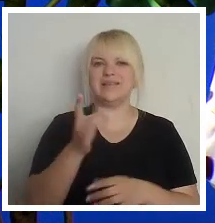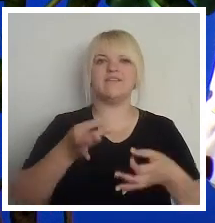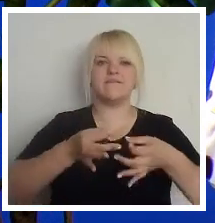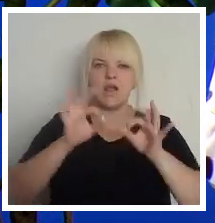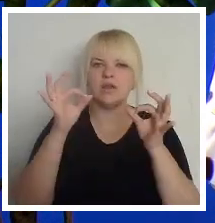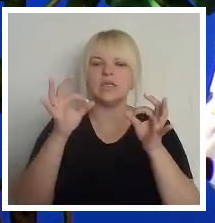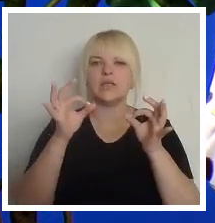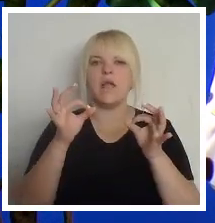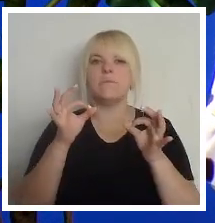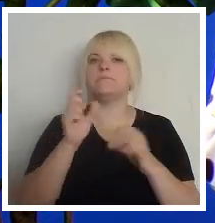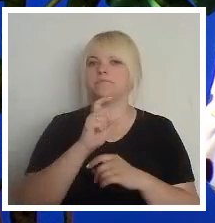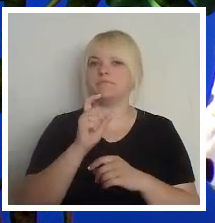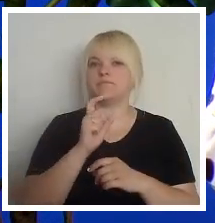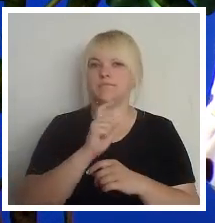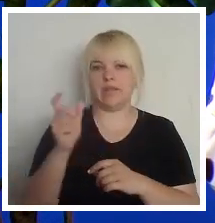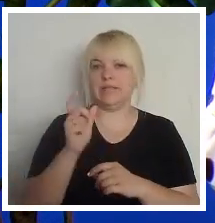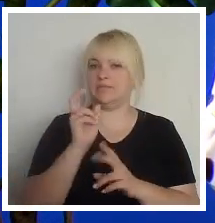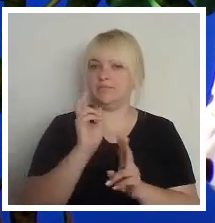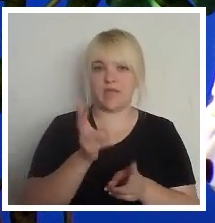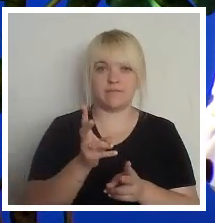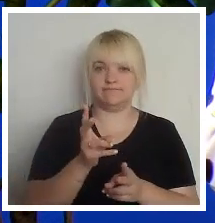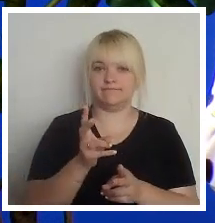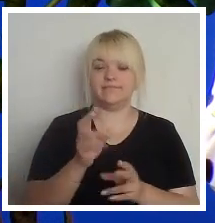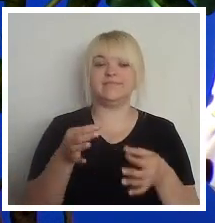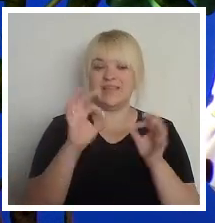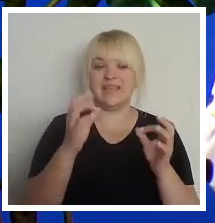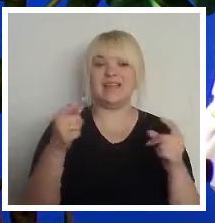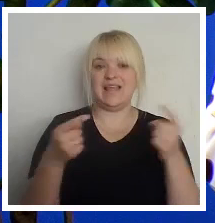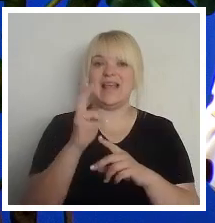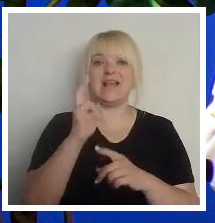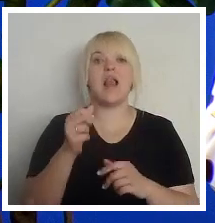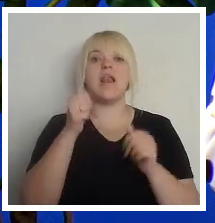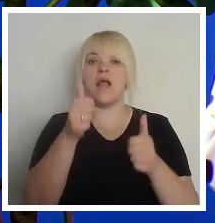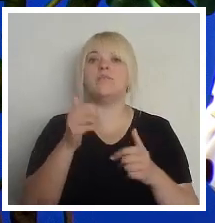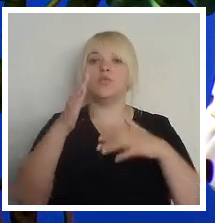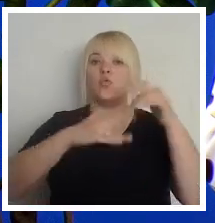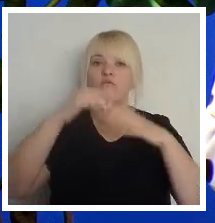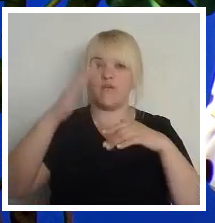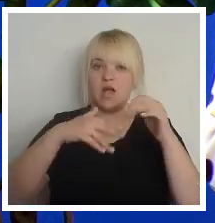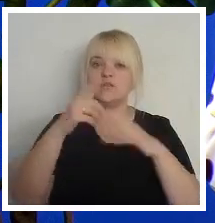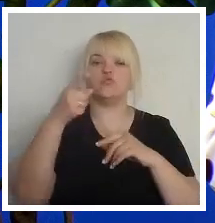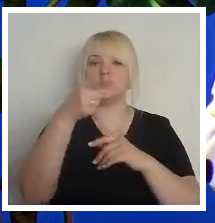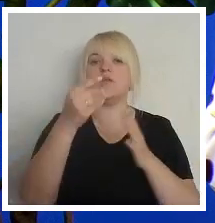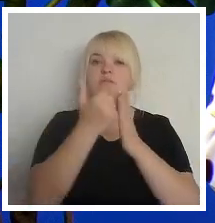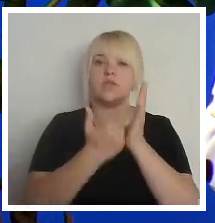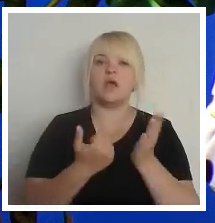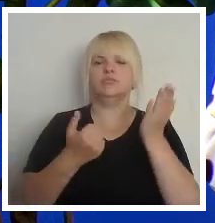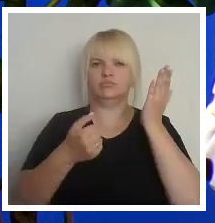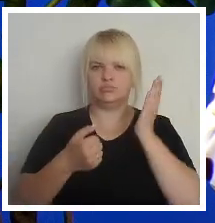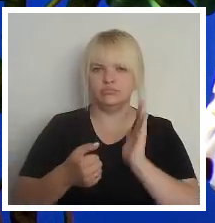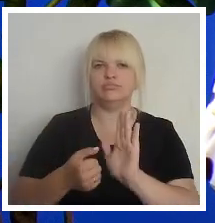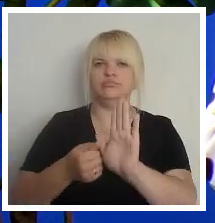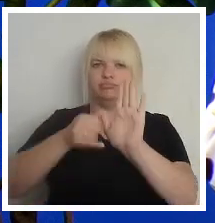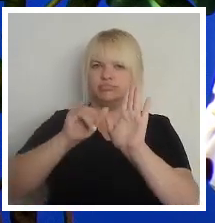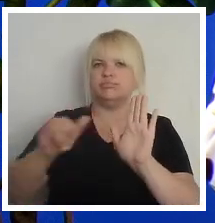svarīgais moments ir viens, kā un cik labi, cik kvalitatīvi šo saturu pasniegt, parādīt,